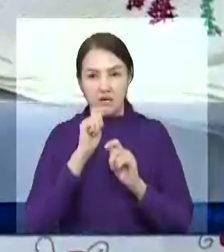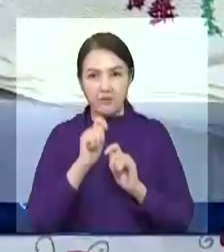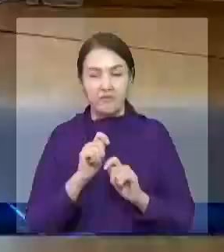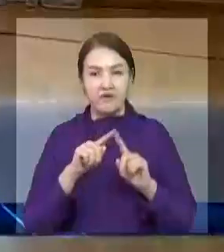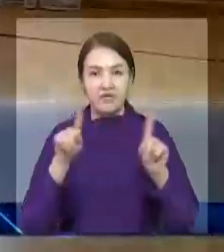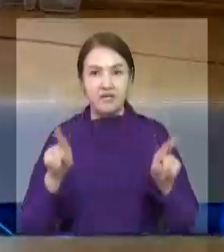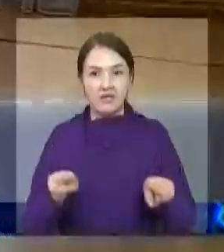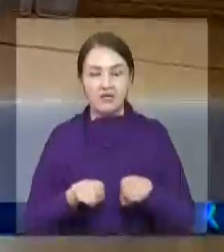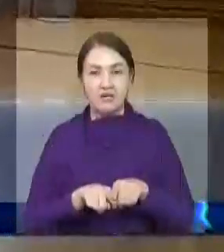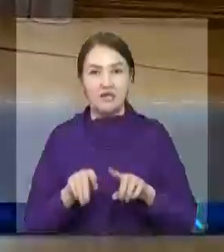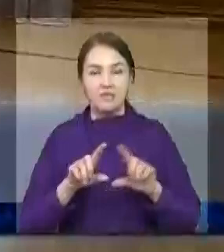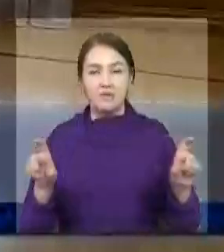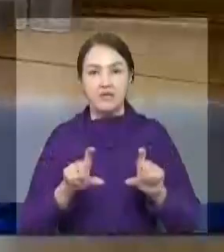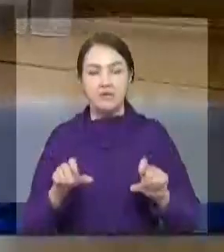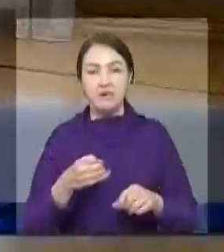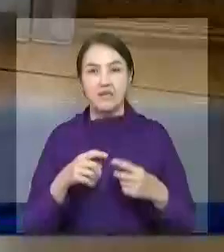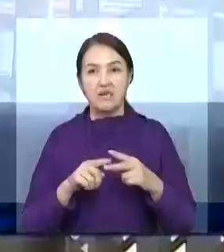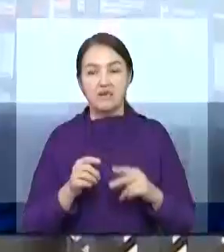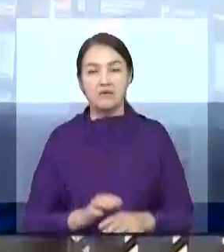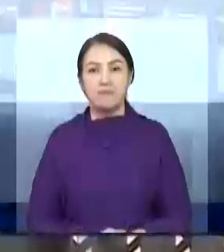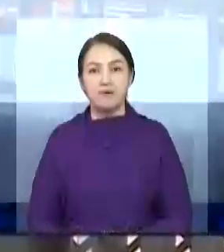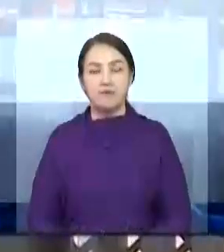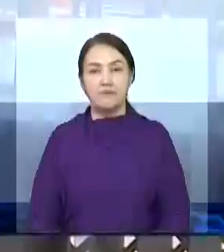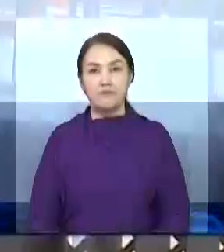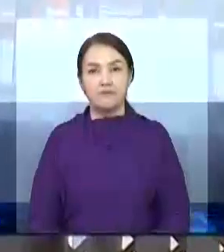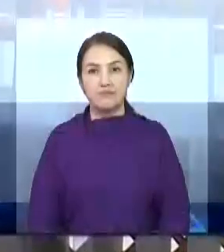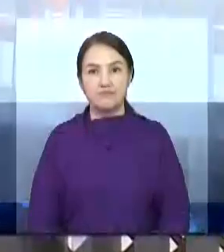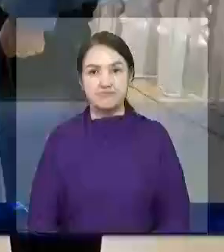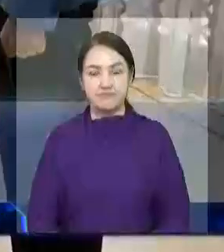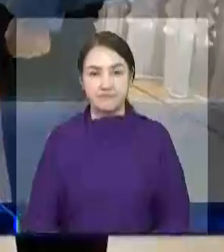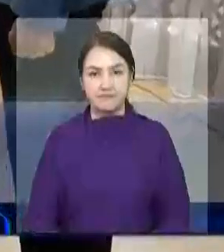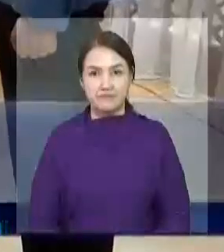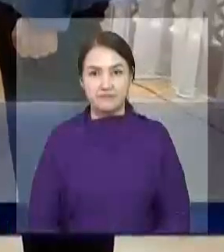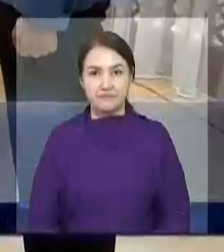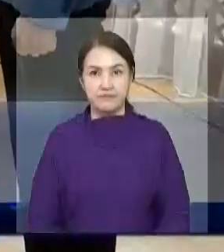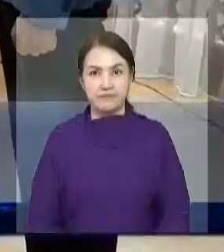подарочные сертификаты от магазина бытовой техники. Зарина Утба, Дошан Жасулан, телеканал «Актобе».